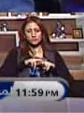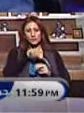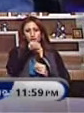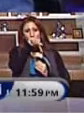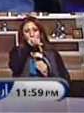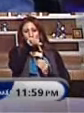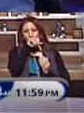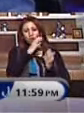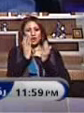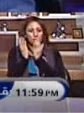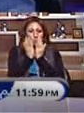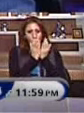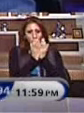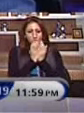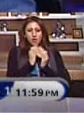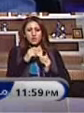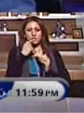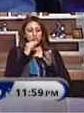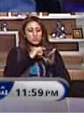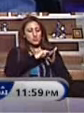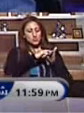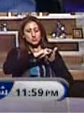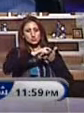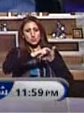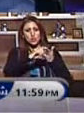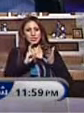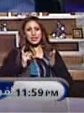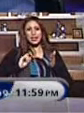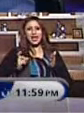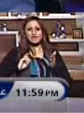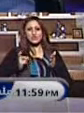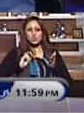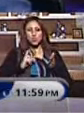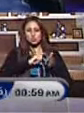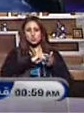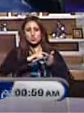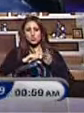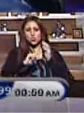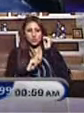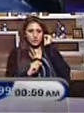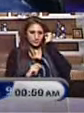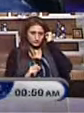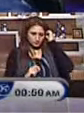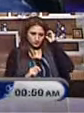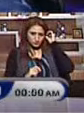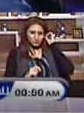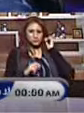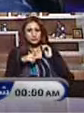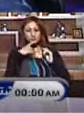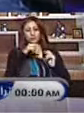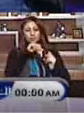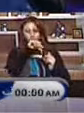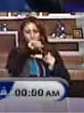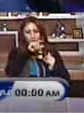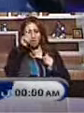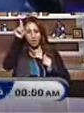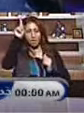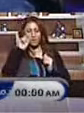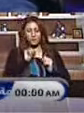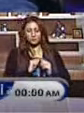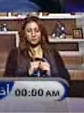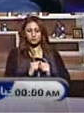الكافرون قالوا يا محمد لنجعل يعني نعبد ربك وتعبد الهه يوما او سنه وسنه